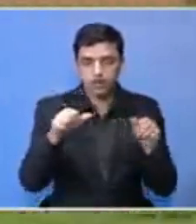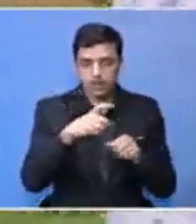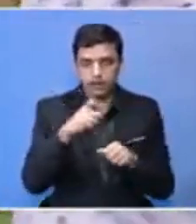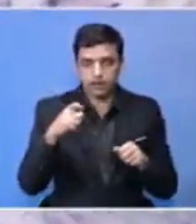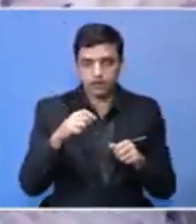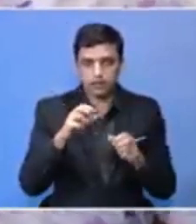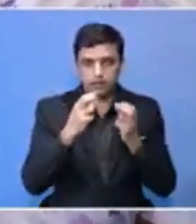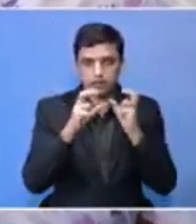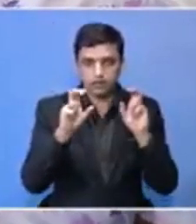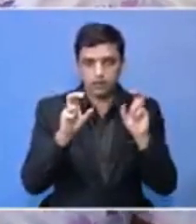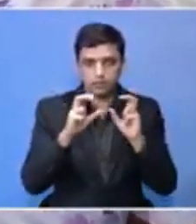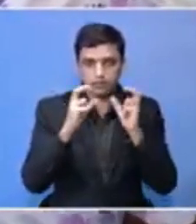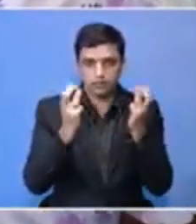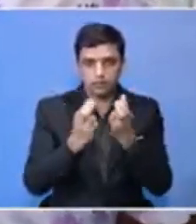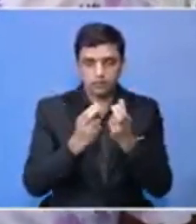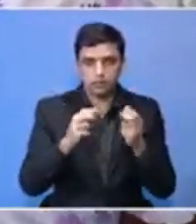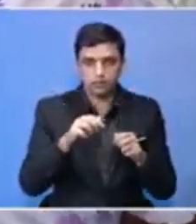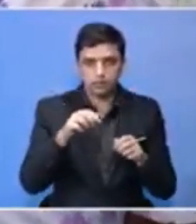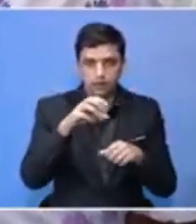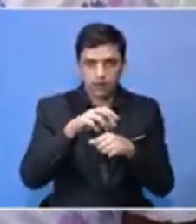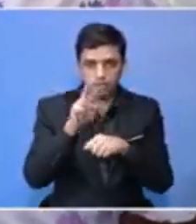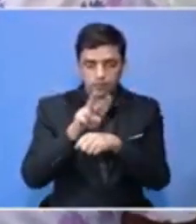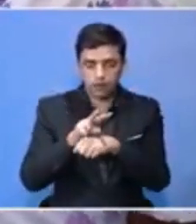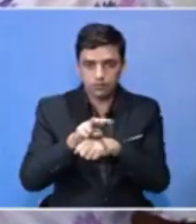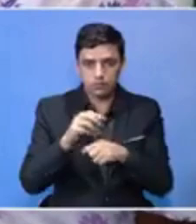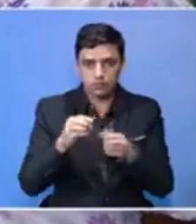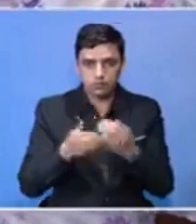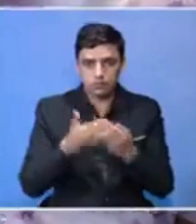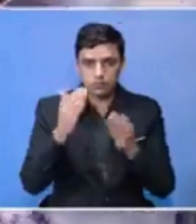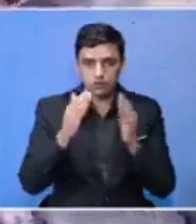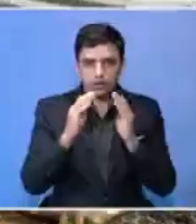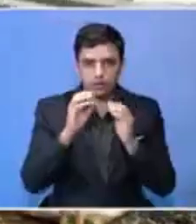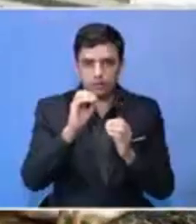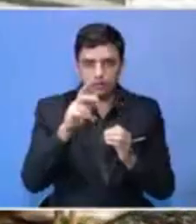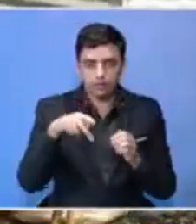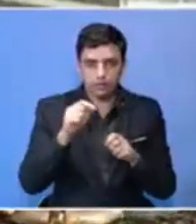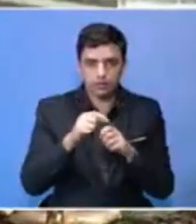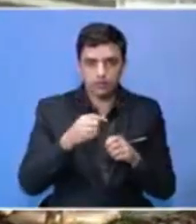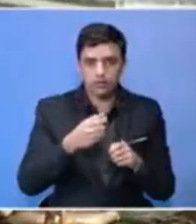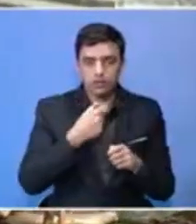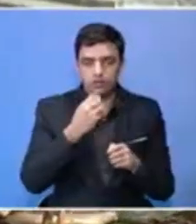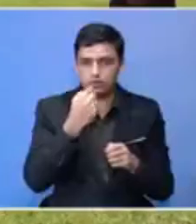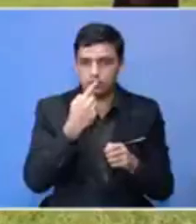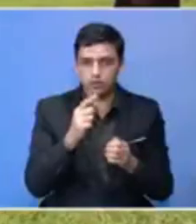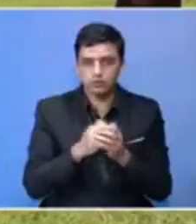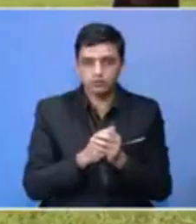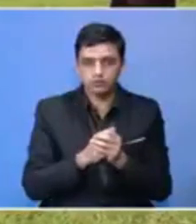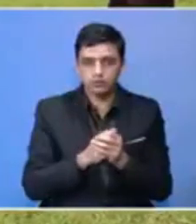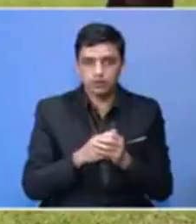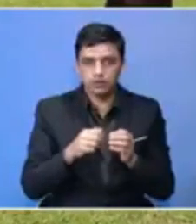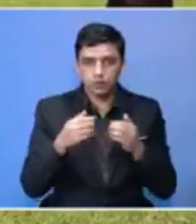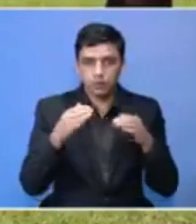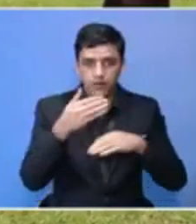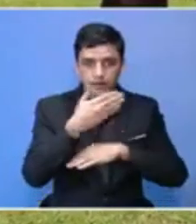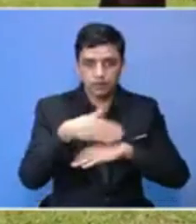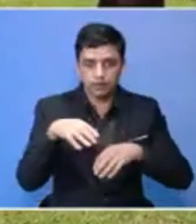लागि सांसद राजेन्द्र लिङ्गदेनले स्थलगत भ्रमण गरी पक्की बिओपी निर्माणको लागि अघि बढ्न आश्वासन दिनुभएको छ। खुला